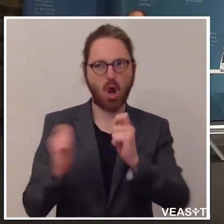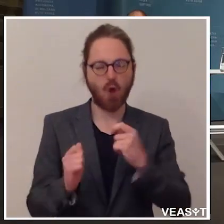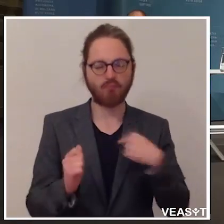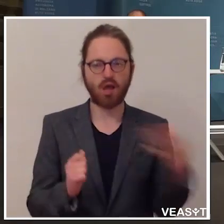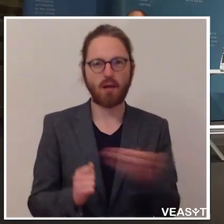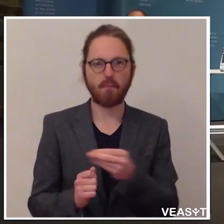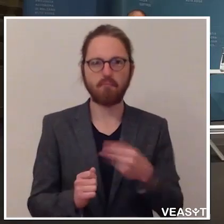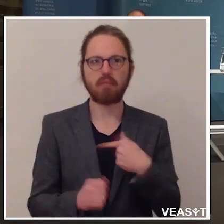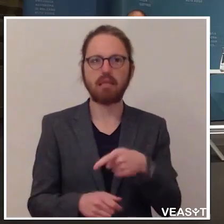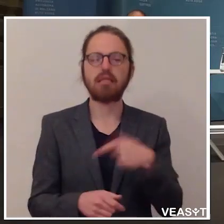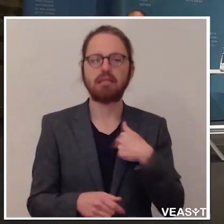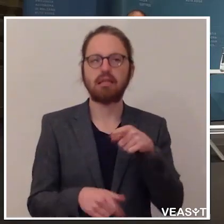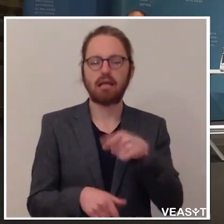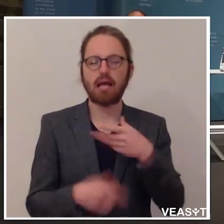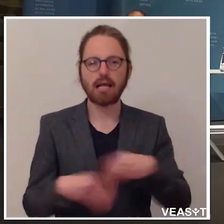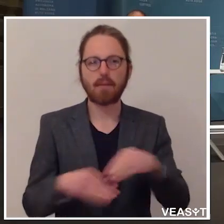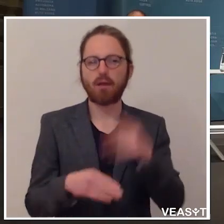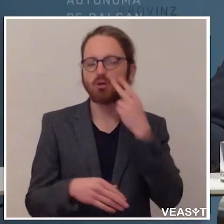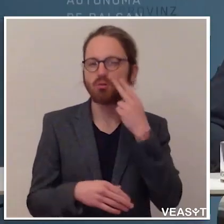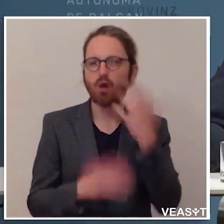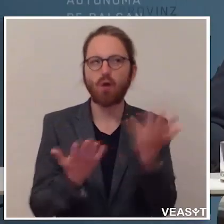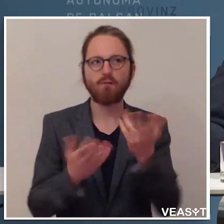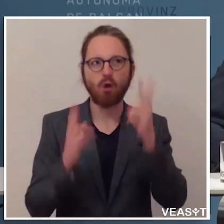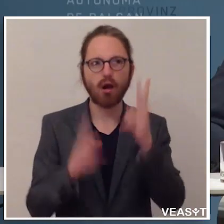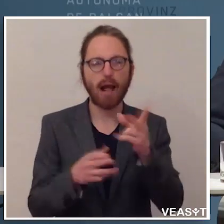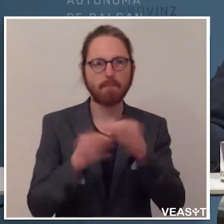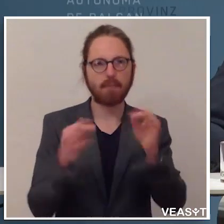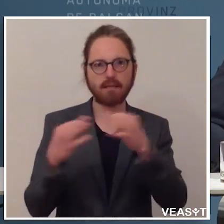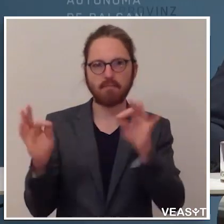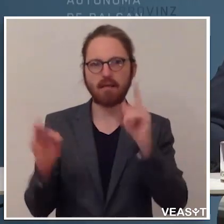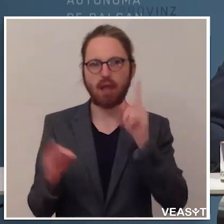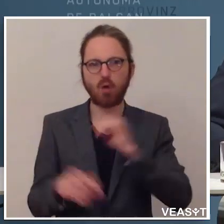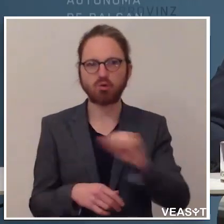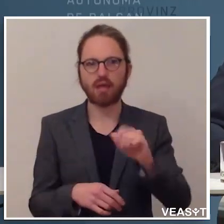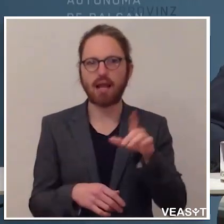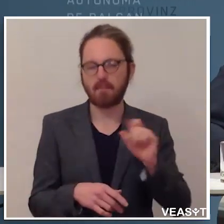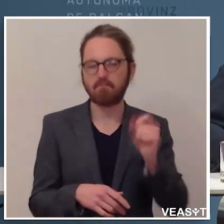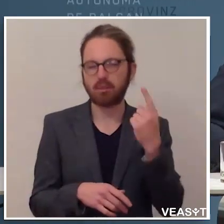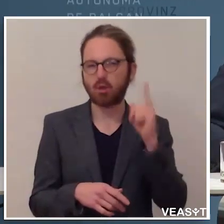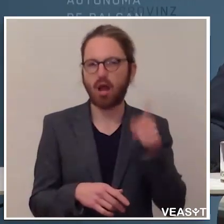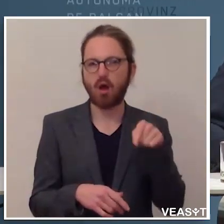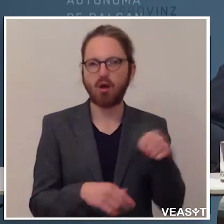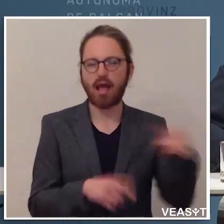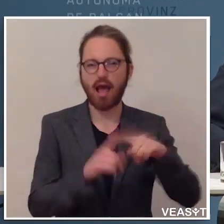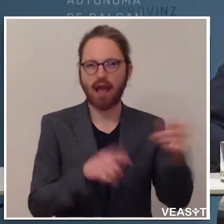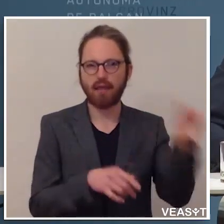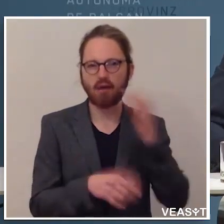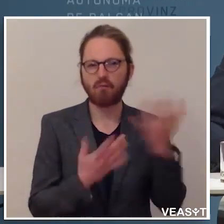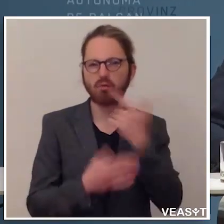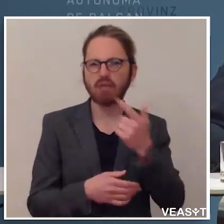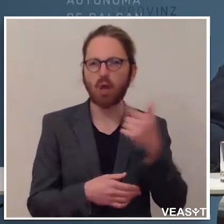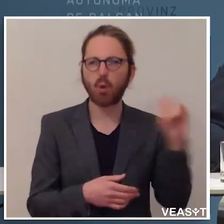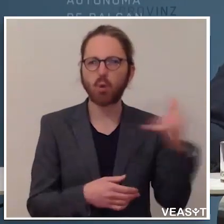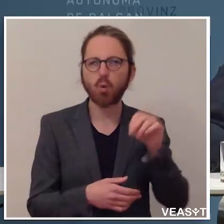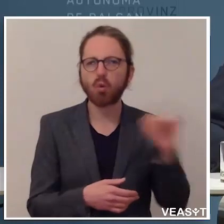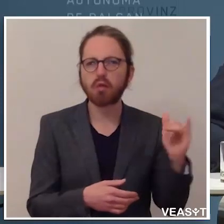wir alle als Auftrag an, hier gemeinsam noch zu schauen, wo wir noch besser werden können, insbesondere auch bei der anderen Frage, wo Juni genannt worden ist,